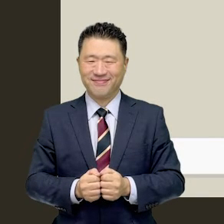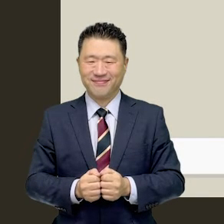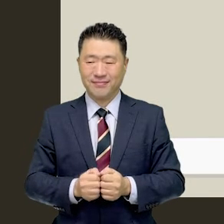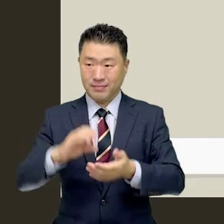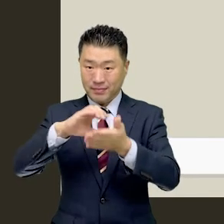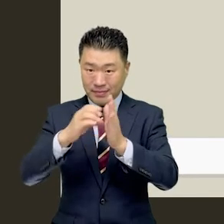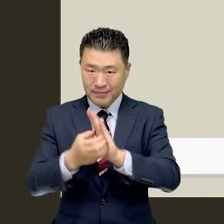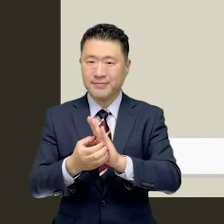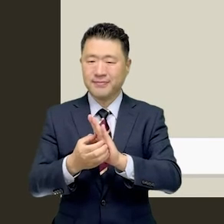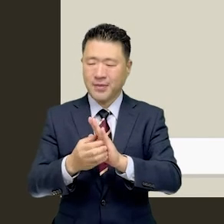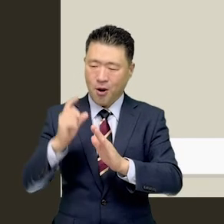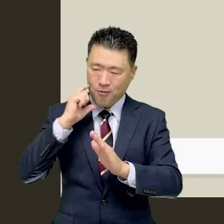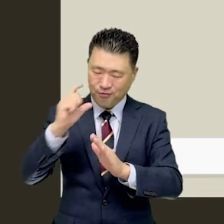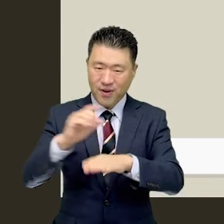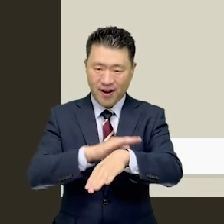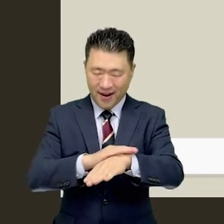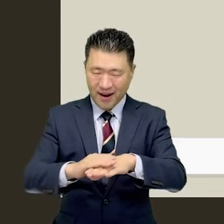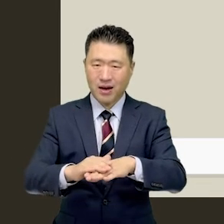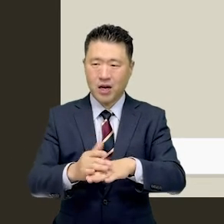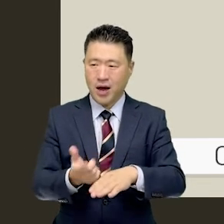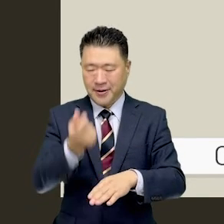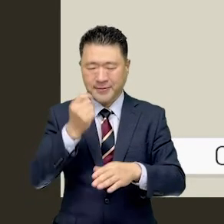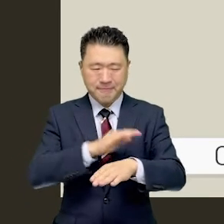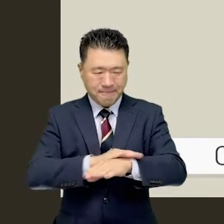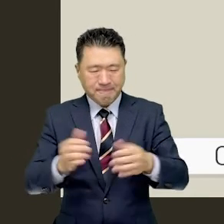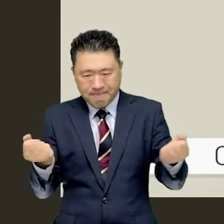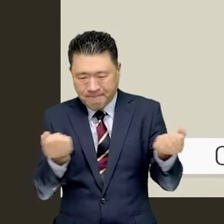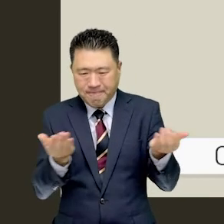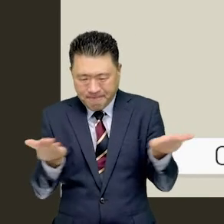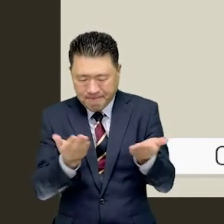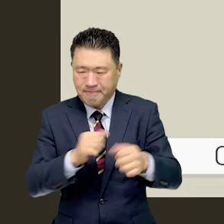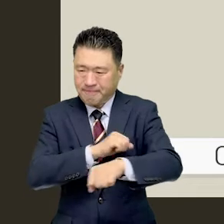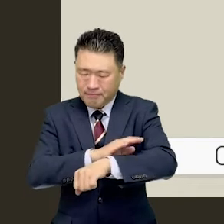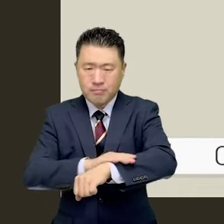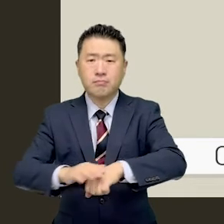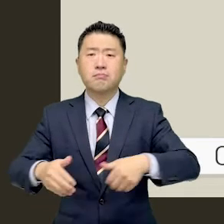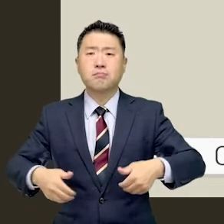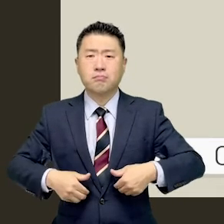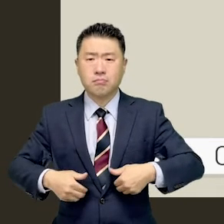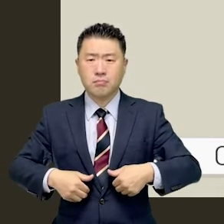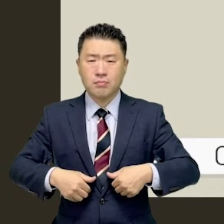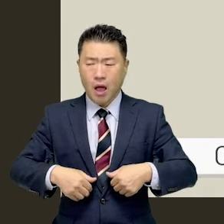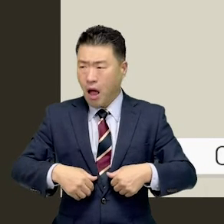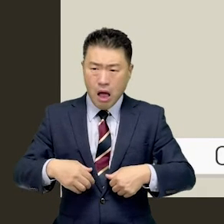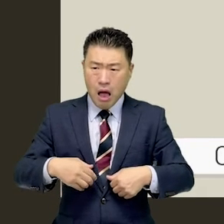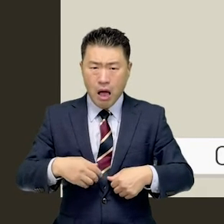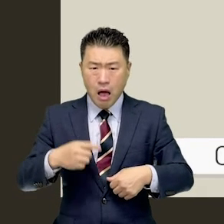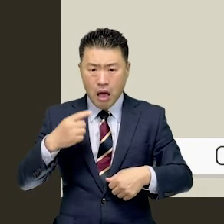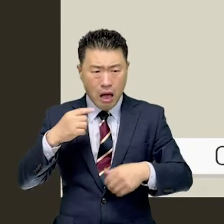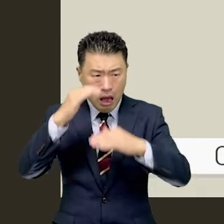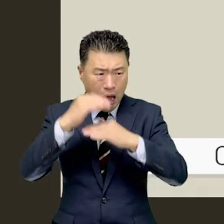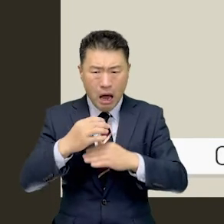적절한 작업 속도를 유지해 서둘러 작업하고 이동하여 부주의에 의한 넘어짐 사고를 방지합니다.